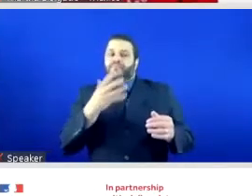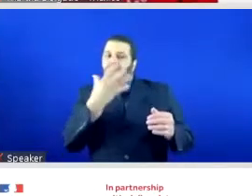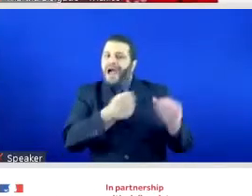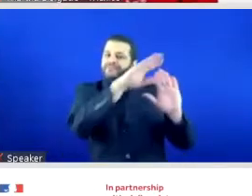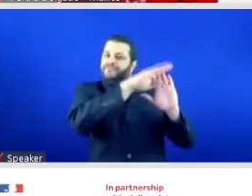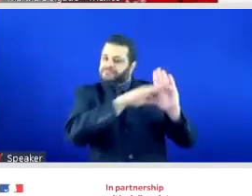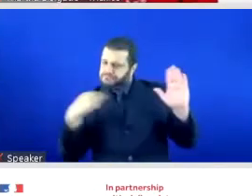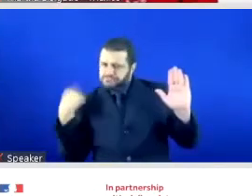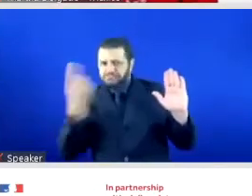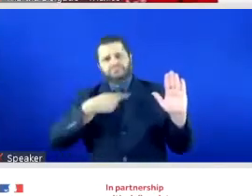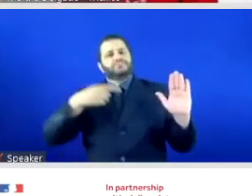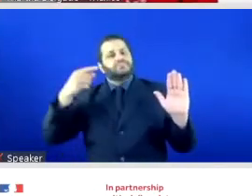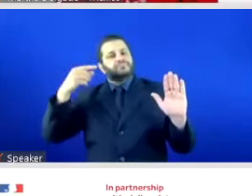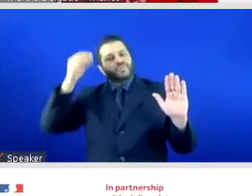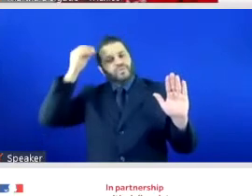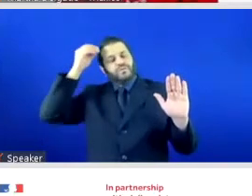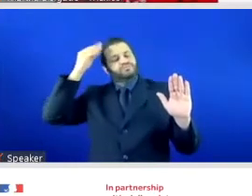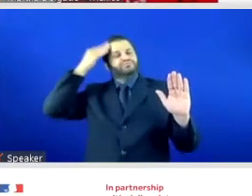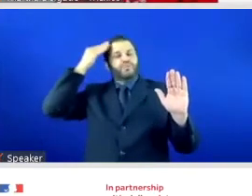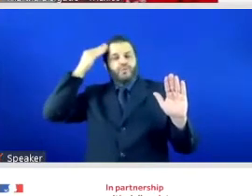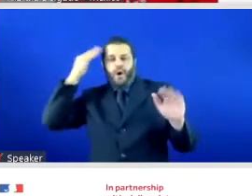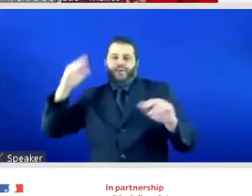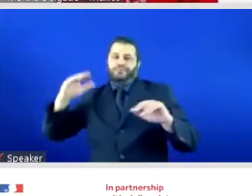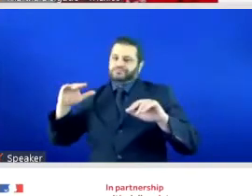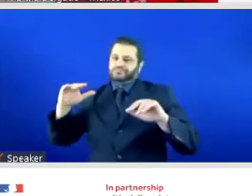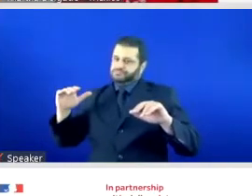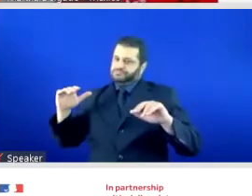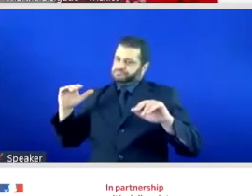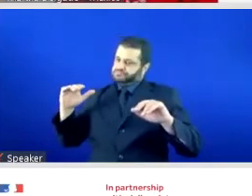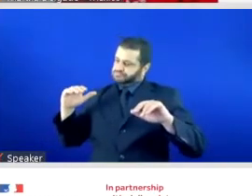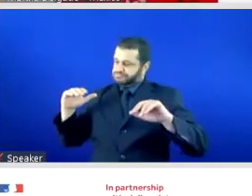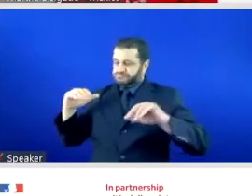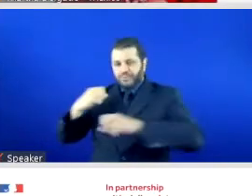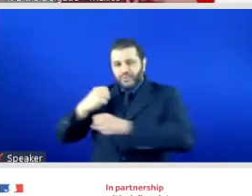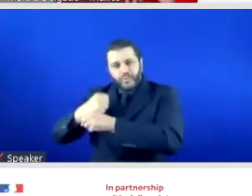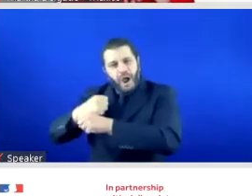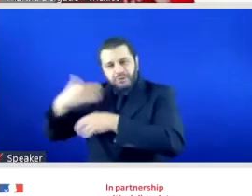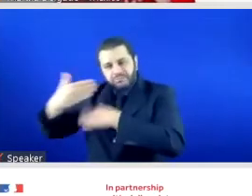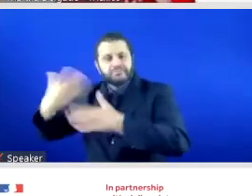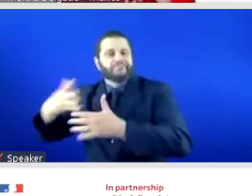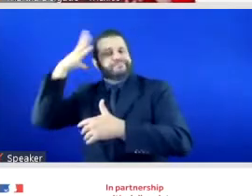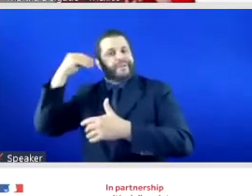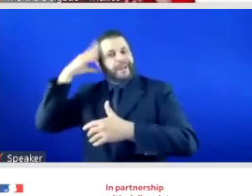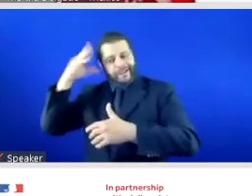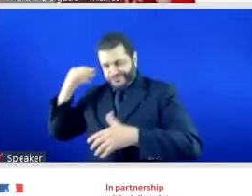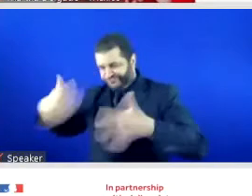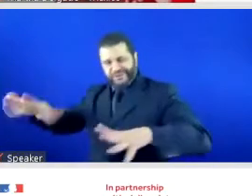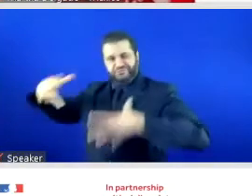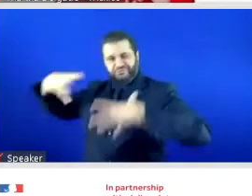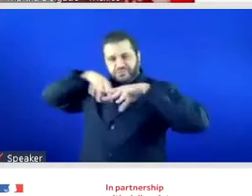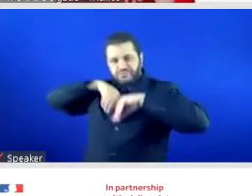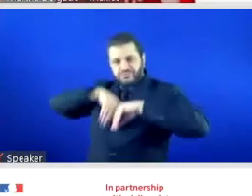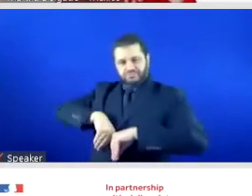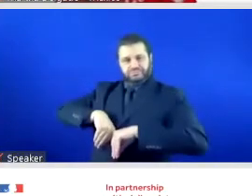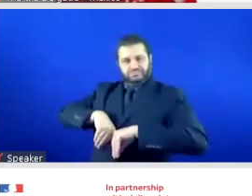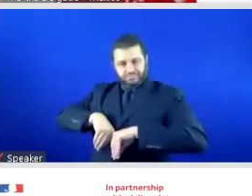sont vitales pour la restauration des terres et la lutte contre le changement climatique. Donc, au niveau international, il faudrait